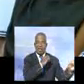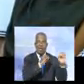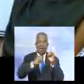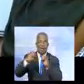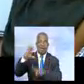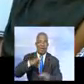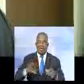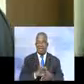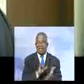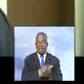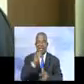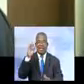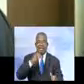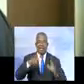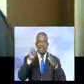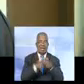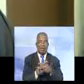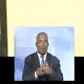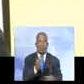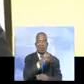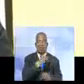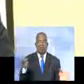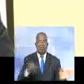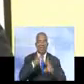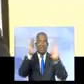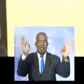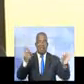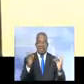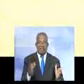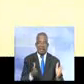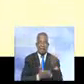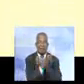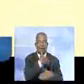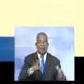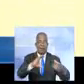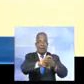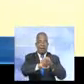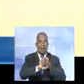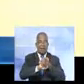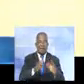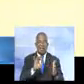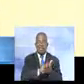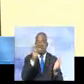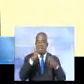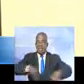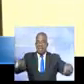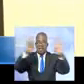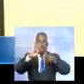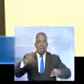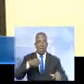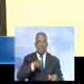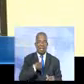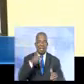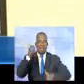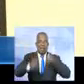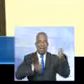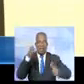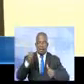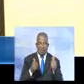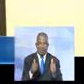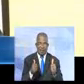le festival par une action de solidarité. C'est important en tant qu'artiste, homme de